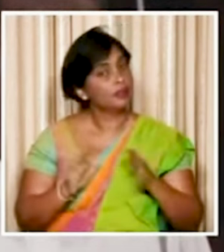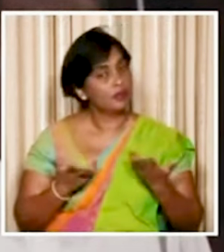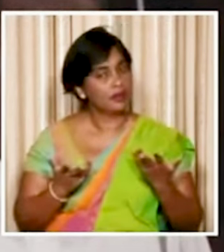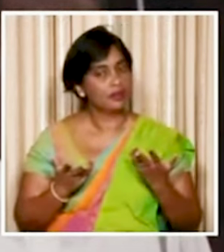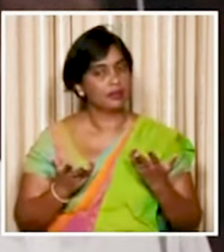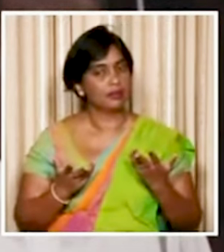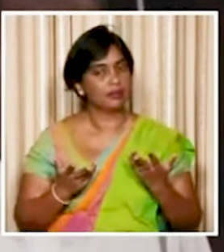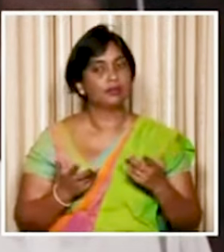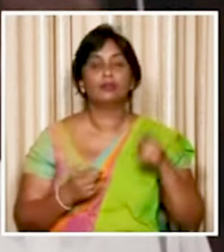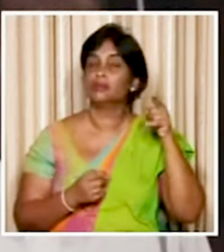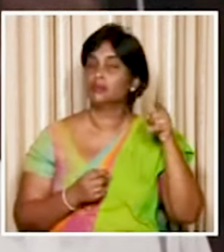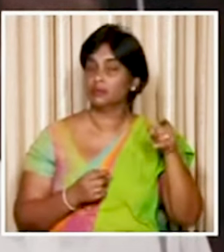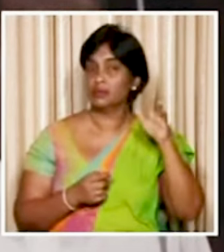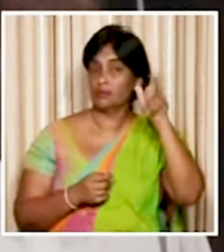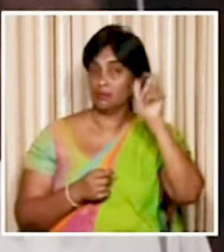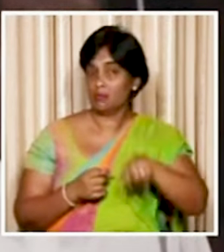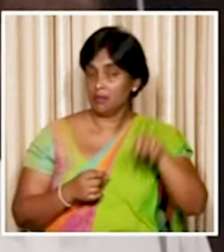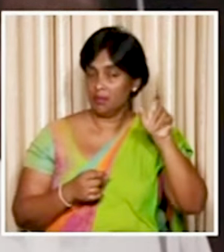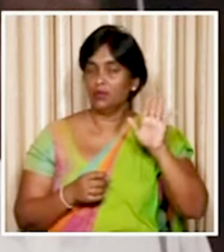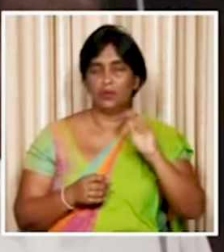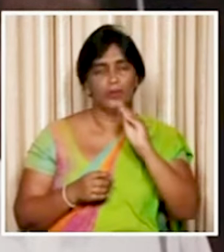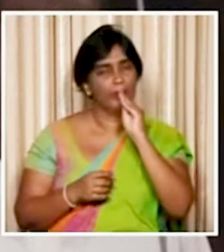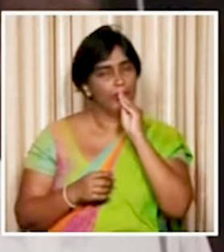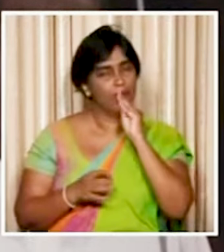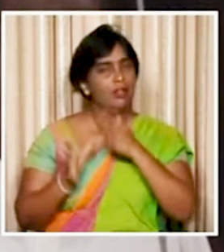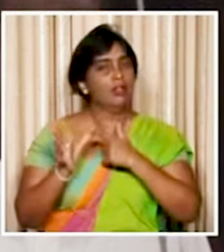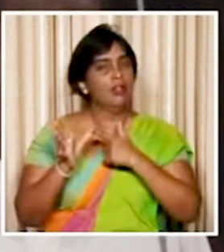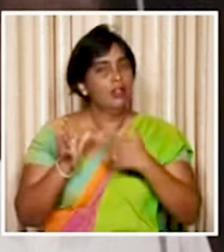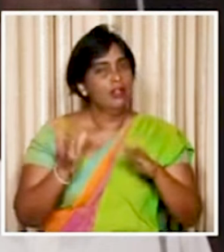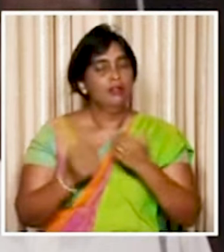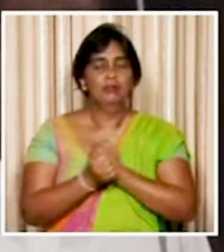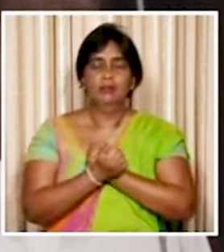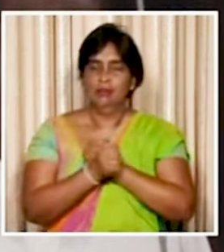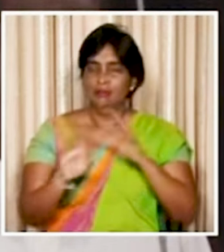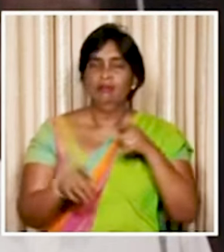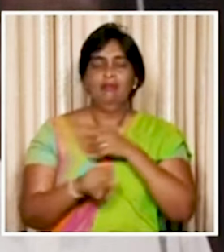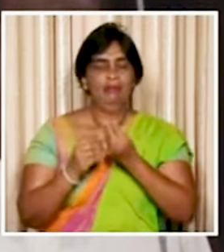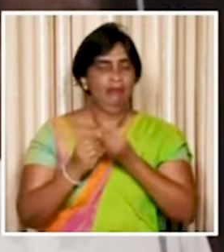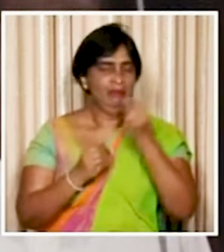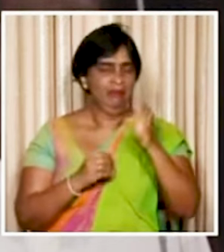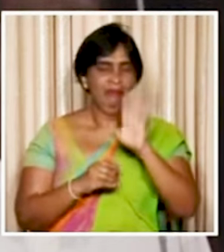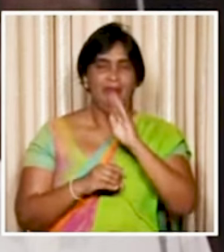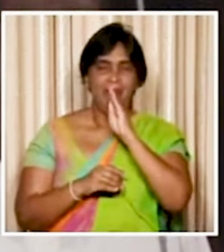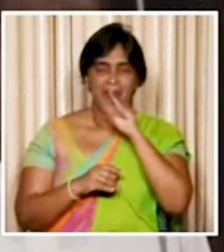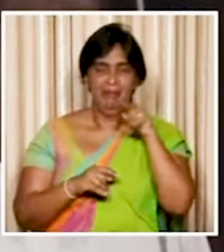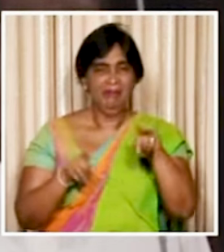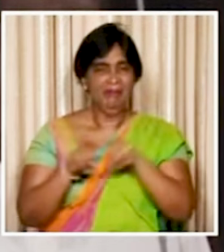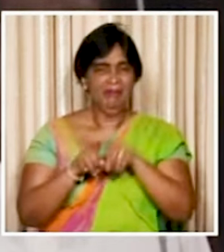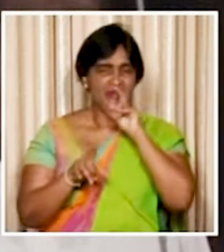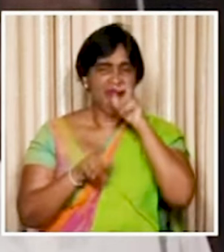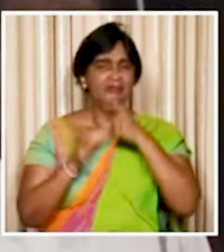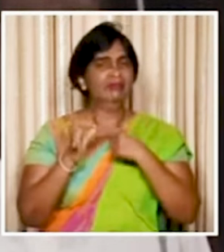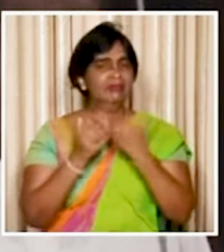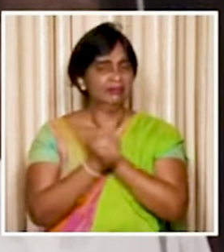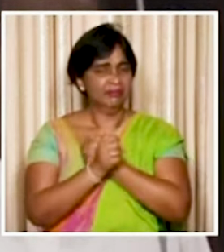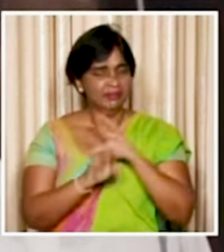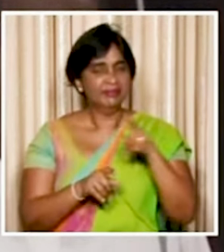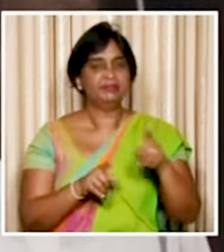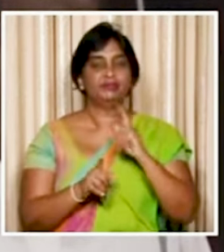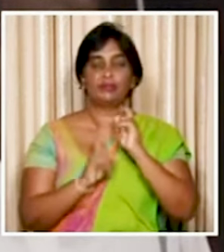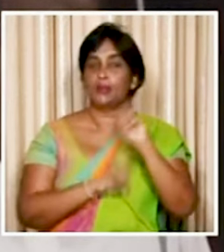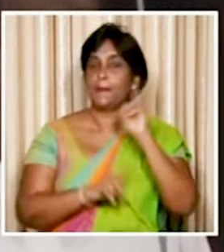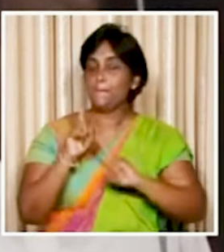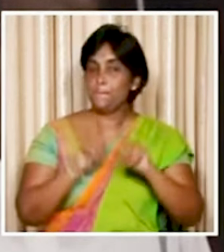பிணை சரி வழங்க வேண்டும், பிணை வைப்பதற்கு பாராளுமன்ற உறுப்பினர்கள் தயாராக இருக்கிறார்கள் என்ற